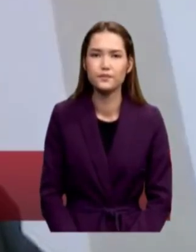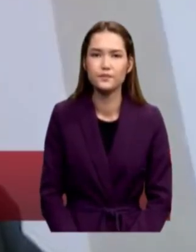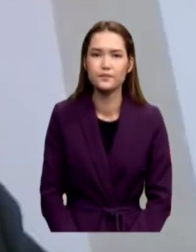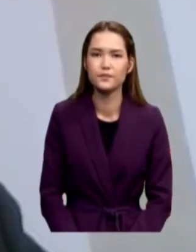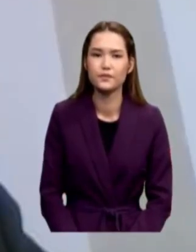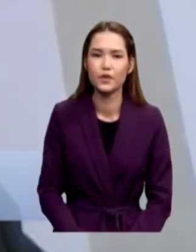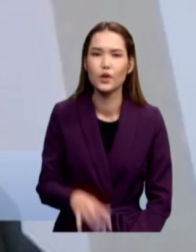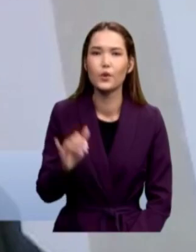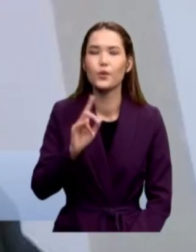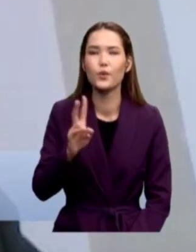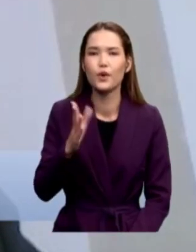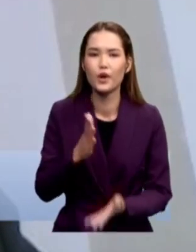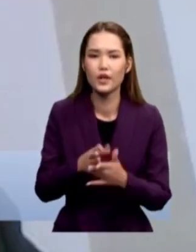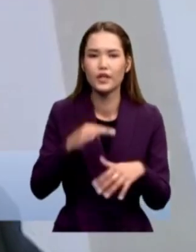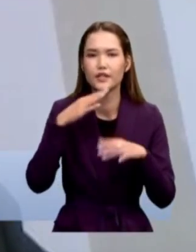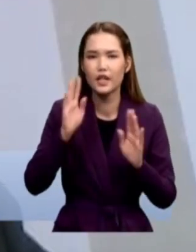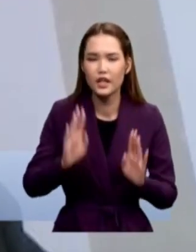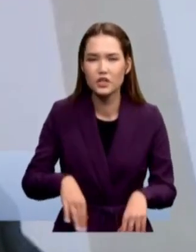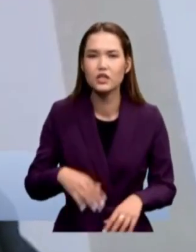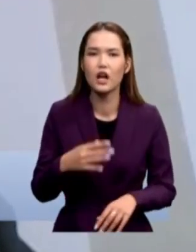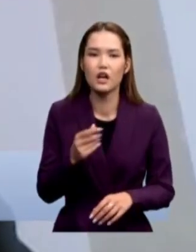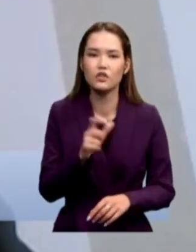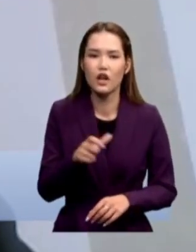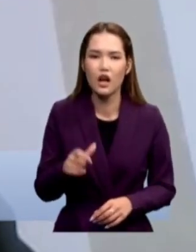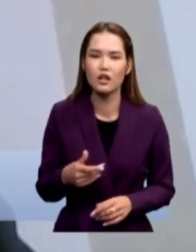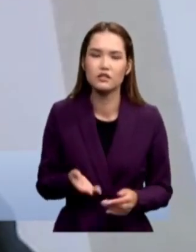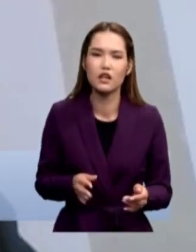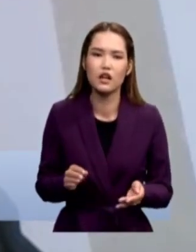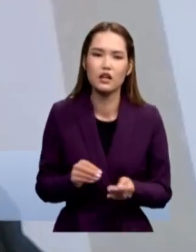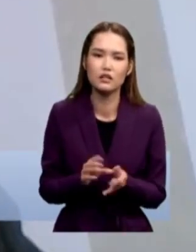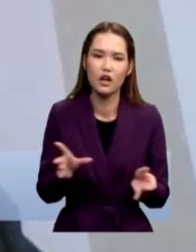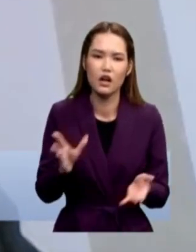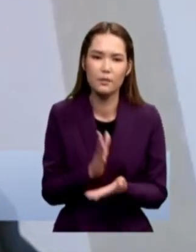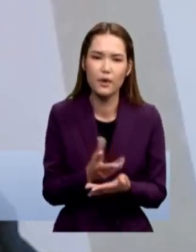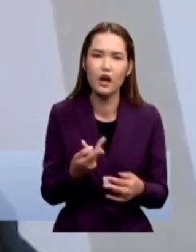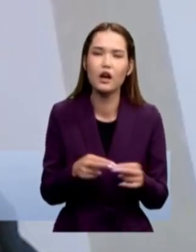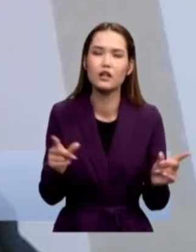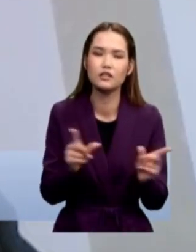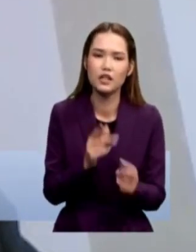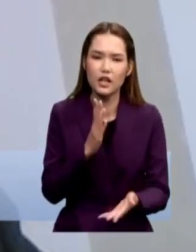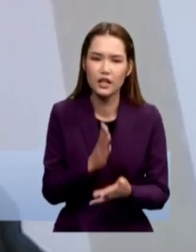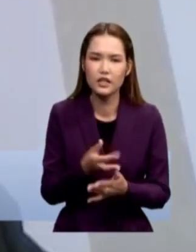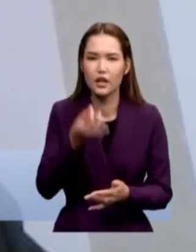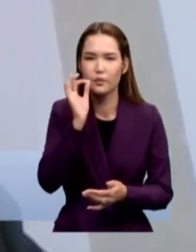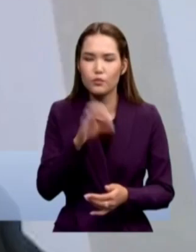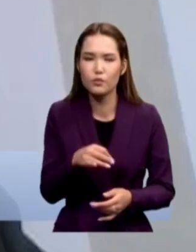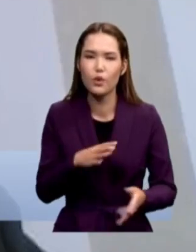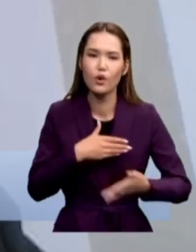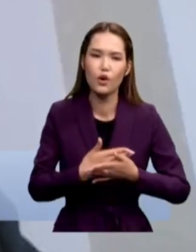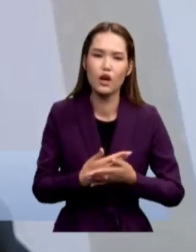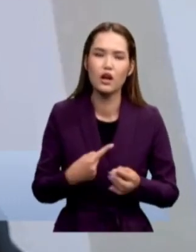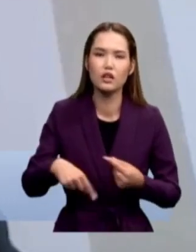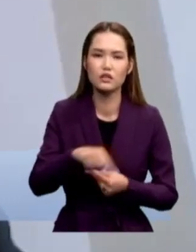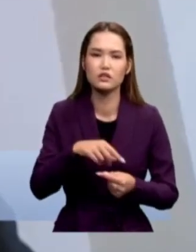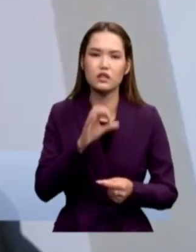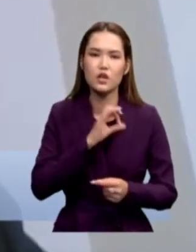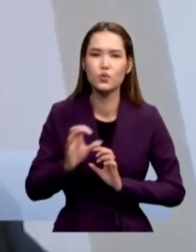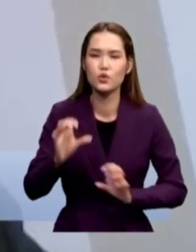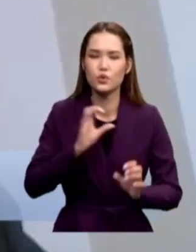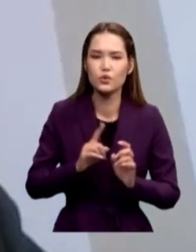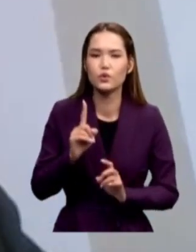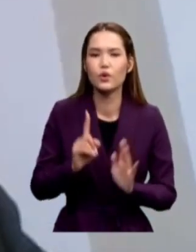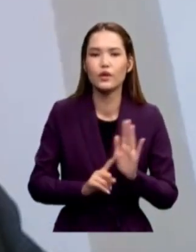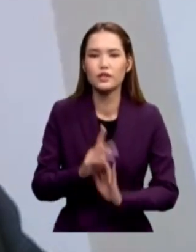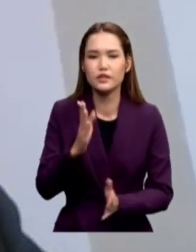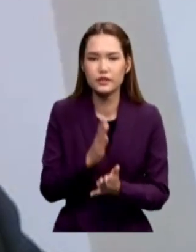У Казмунайгаза достаточно человеческого капитала, у них есть финансы. Вместе с тем, есть репутация среди международных финансовых институтов, то есть